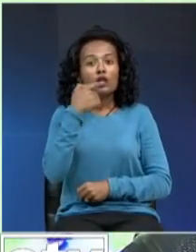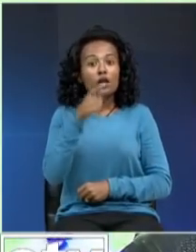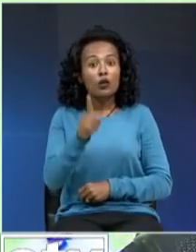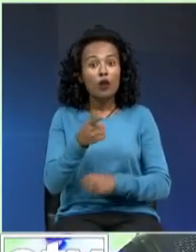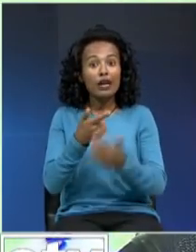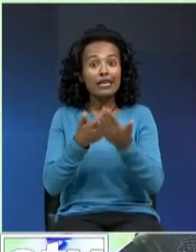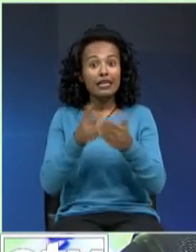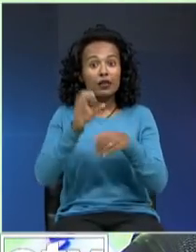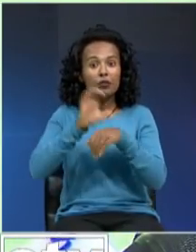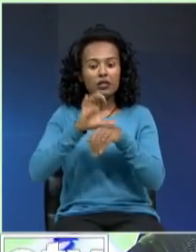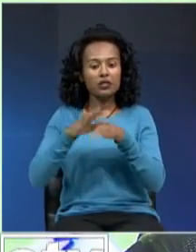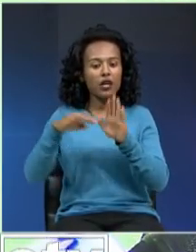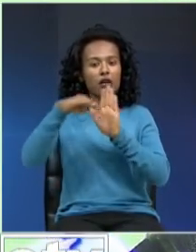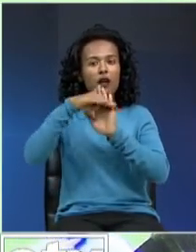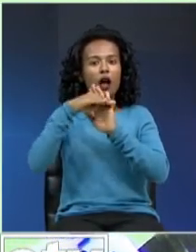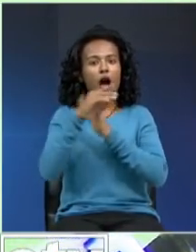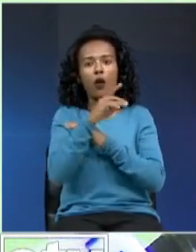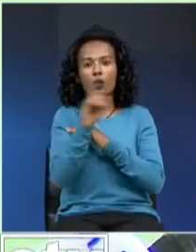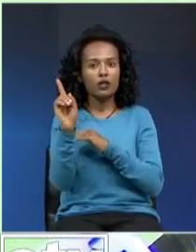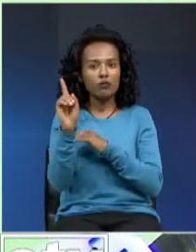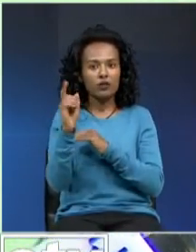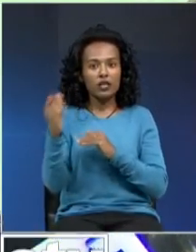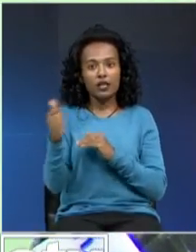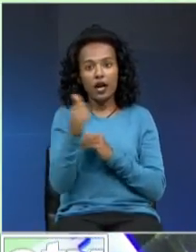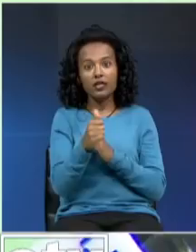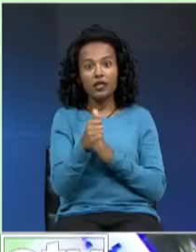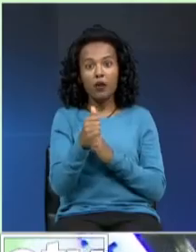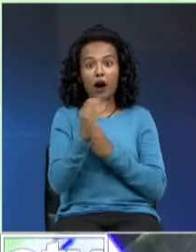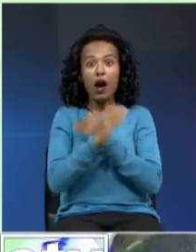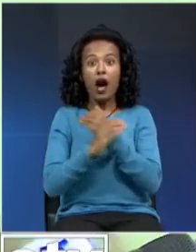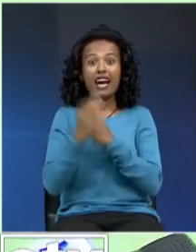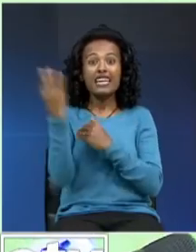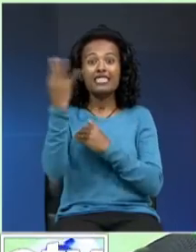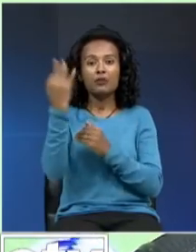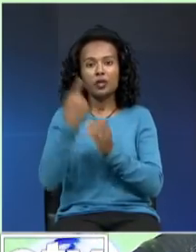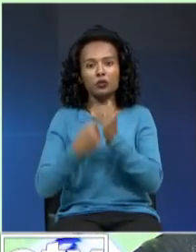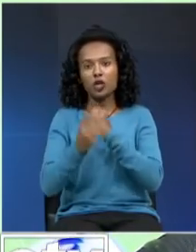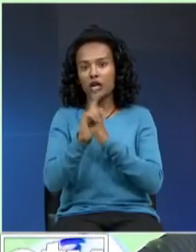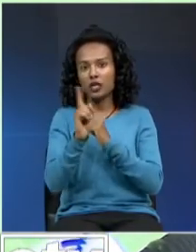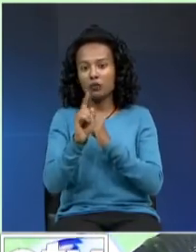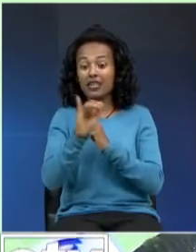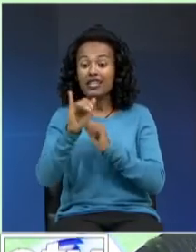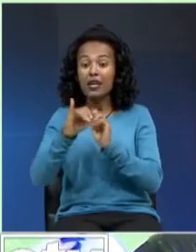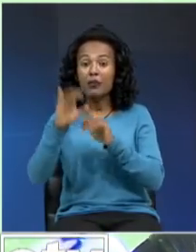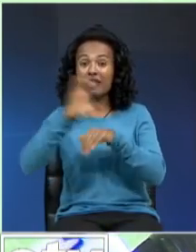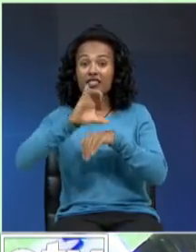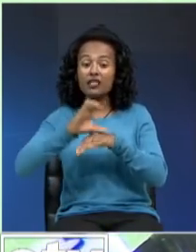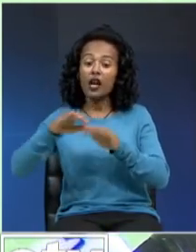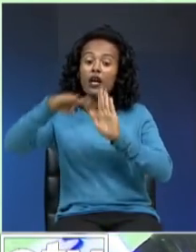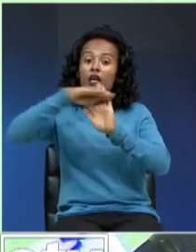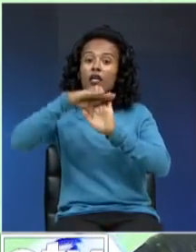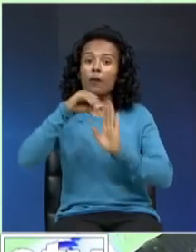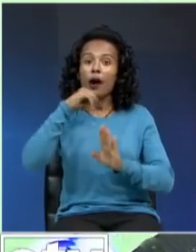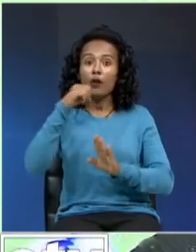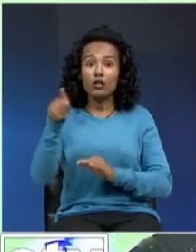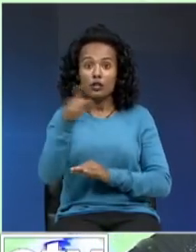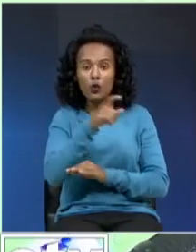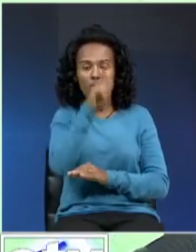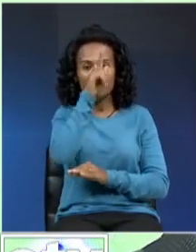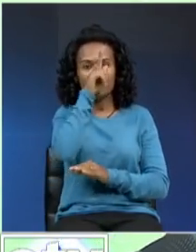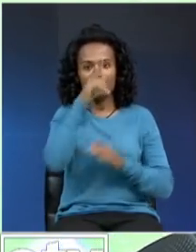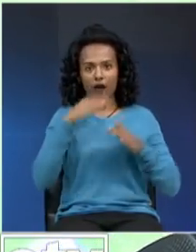ይህ ቤተክርስቲያንን አይወክልም። እንደ አዲስ አበባ ሀገረ ስብከት ብቻ አይደለም እንደ ቤተክርስቲያንም የማይወክል በመሆኑ የጸጥታ